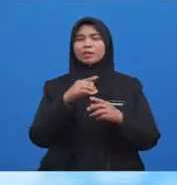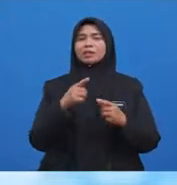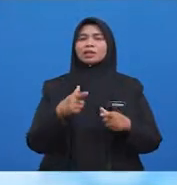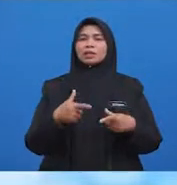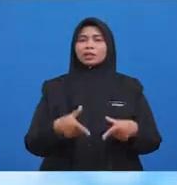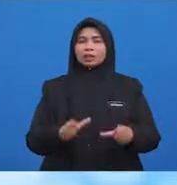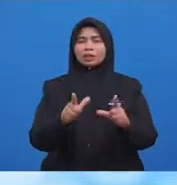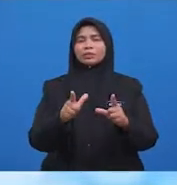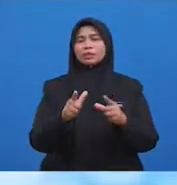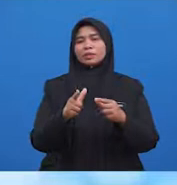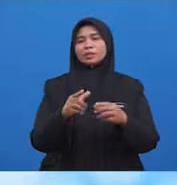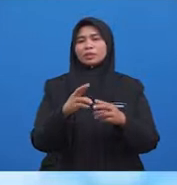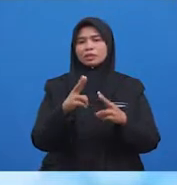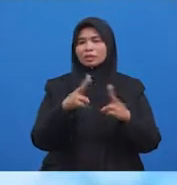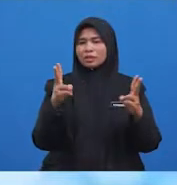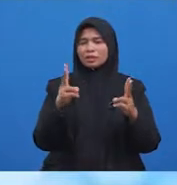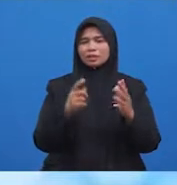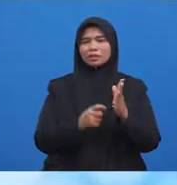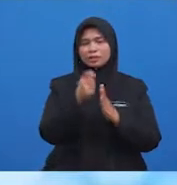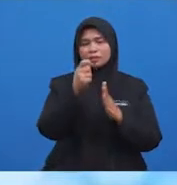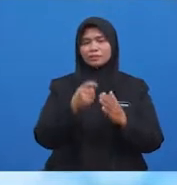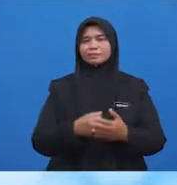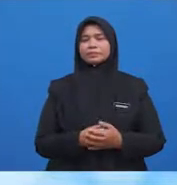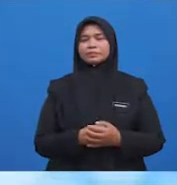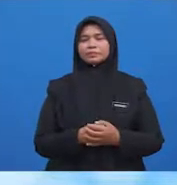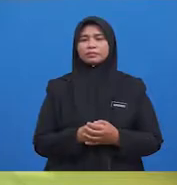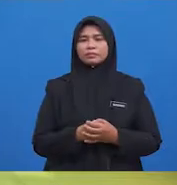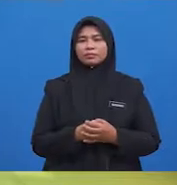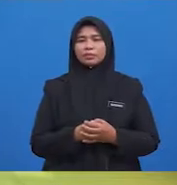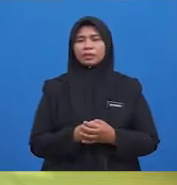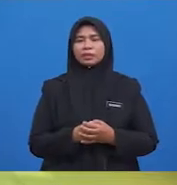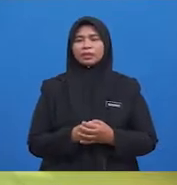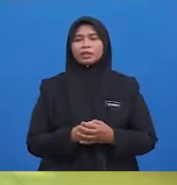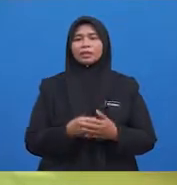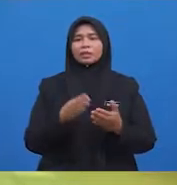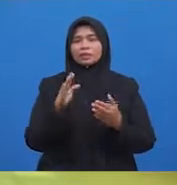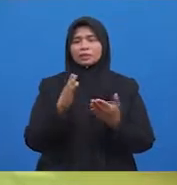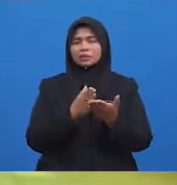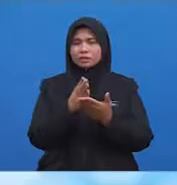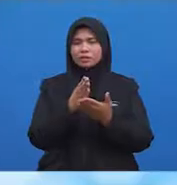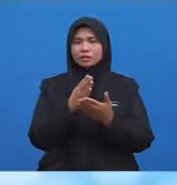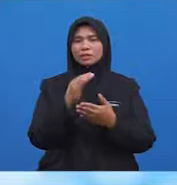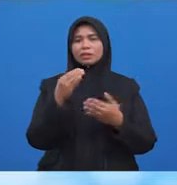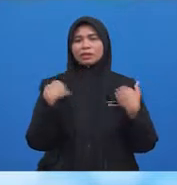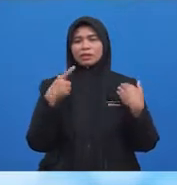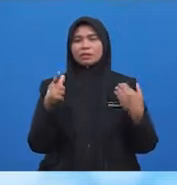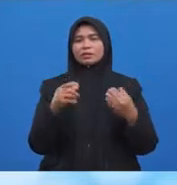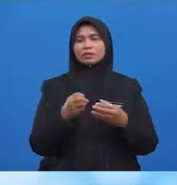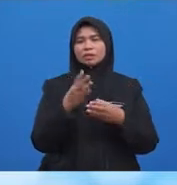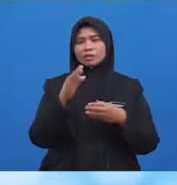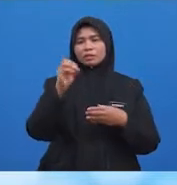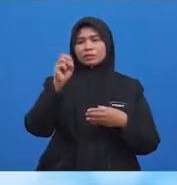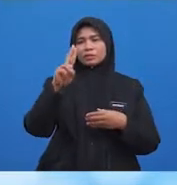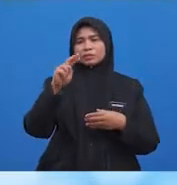kelajuan yang sangat tinggi fenomena seterusnya adalah Nyalakan